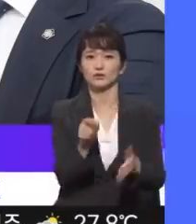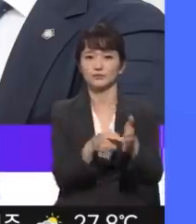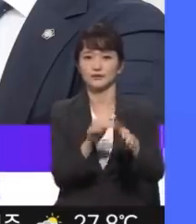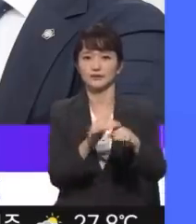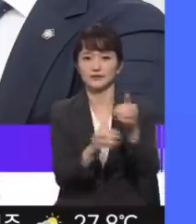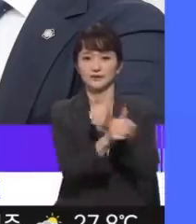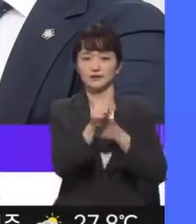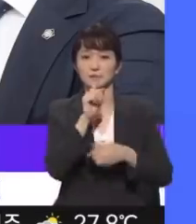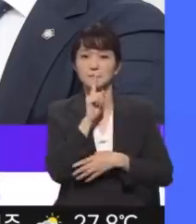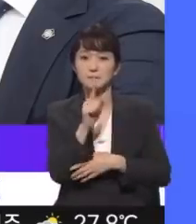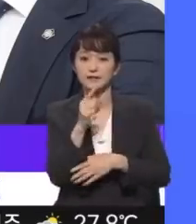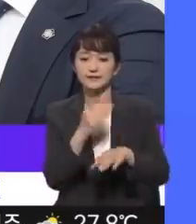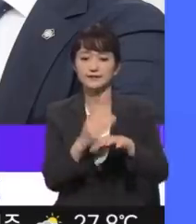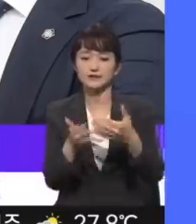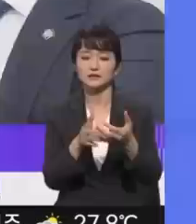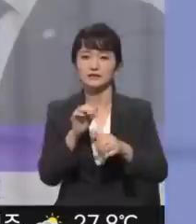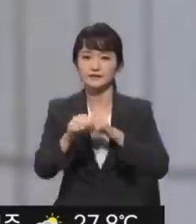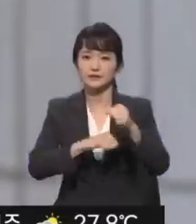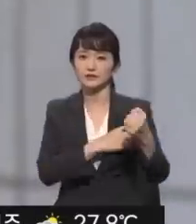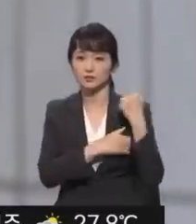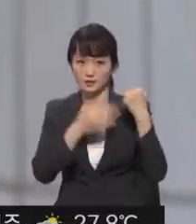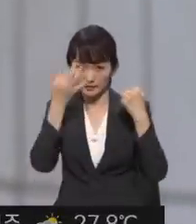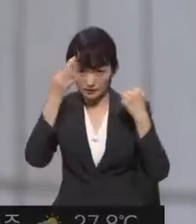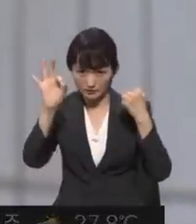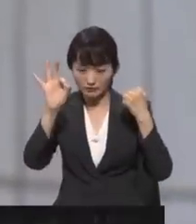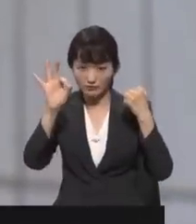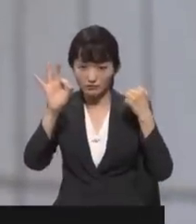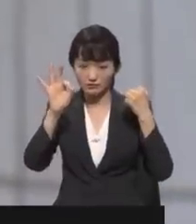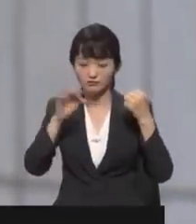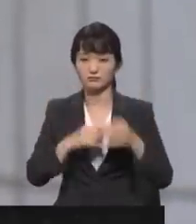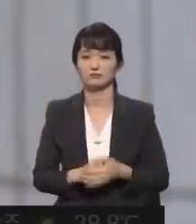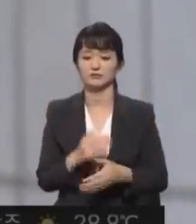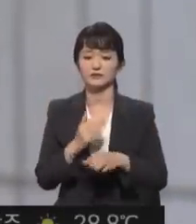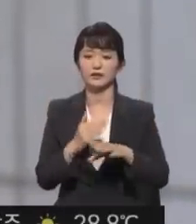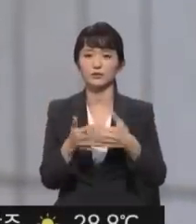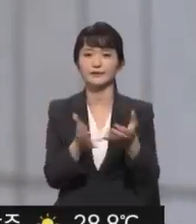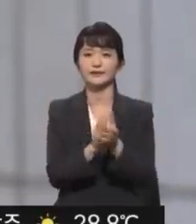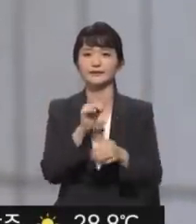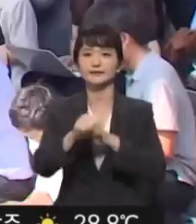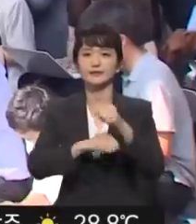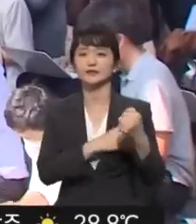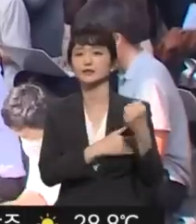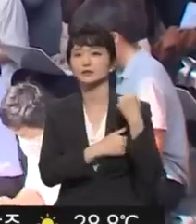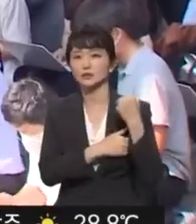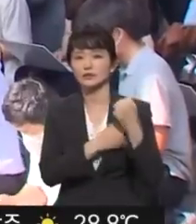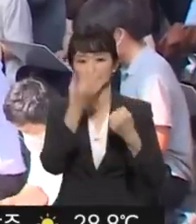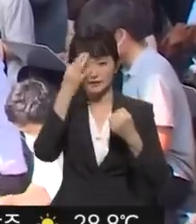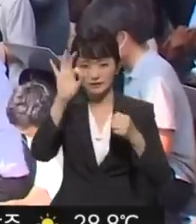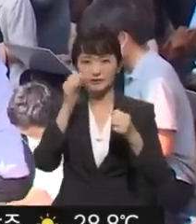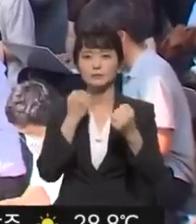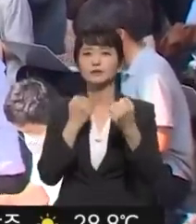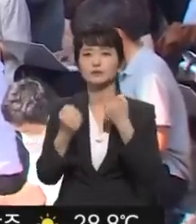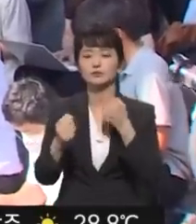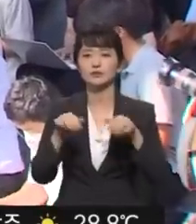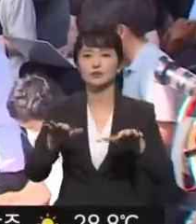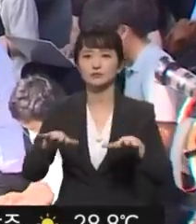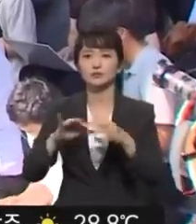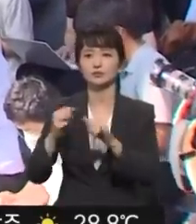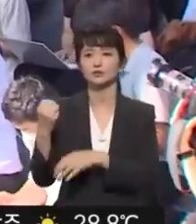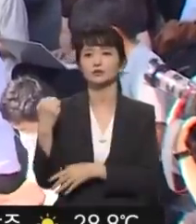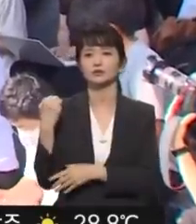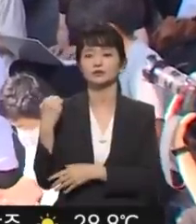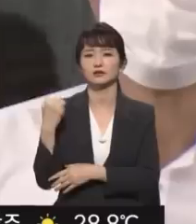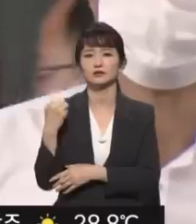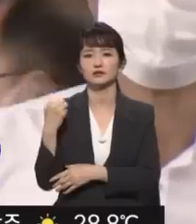주장처럼 정당의 자율권 이라는 것도 인정을 했습니다 이에 정당의 자율권을 인정을 함에도 불구하고 이번에 국민의 힘